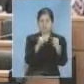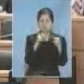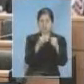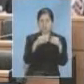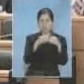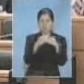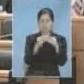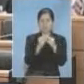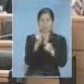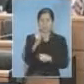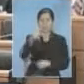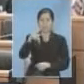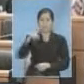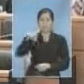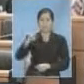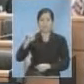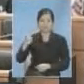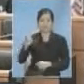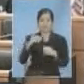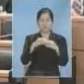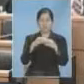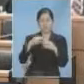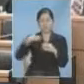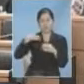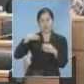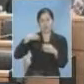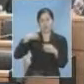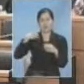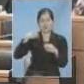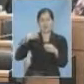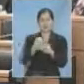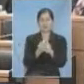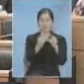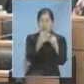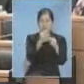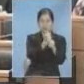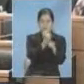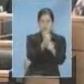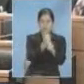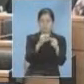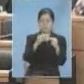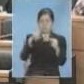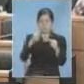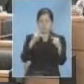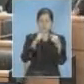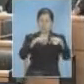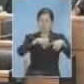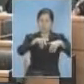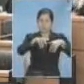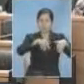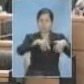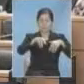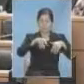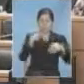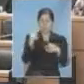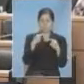เนี่ยซึ่งถือว่าเป็นอาสาสมัครก็จริงอยู่นะครับแต่ว่าในเรื่องของการทำงานเนี่ยเป็นประโยชน์กับพี่น้องประชาชนเขามี